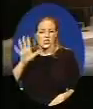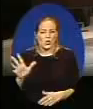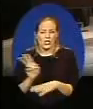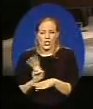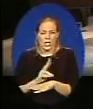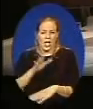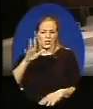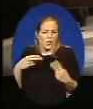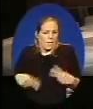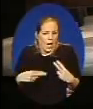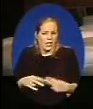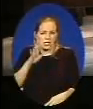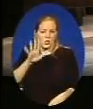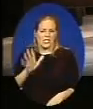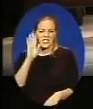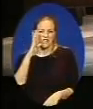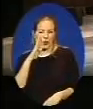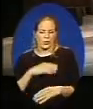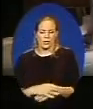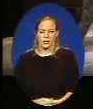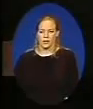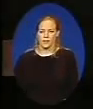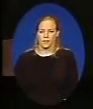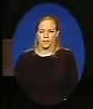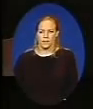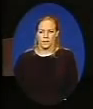שקר, אני שונא פחד, אני שונא צביעות.